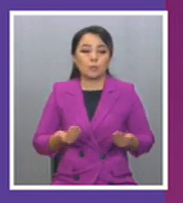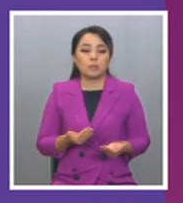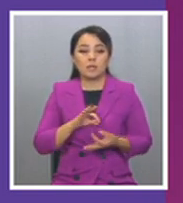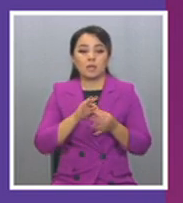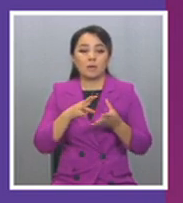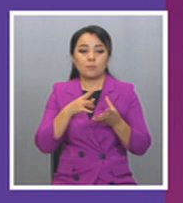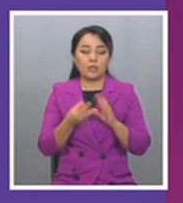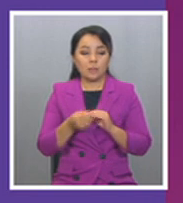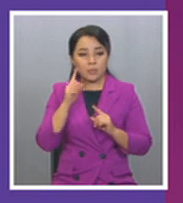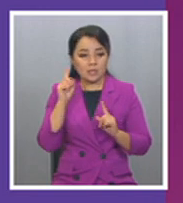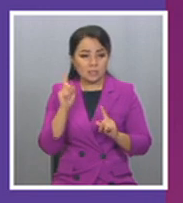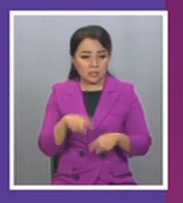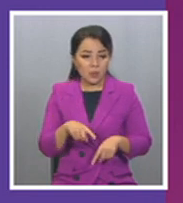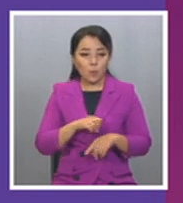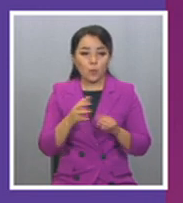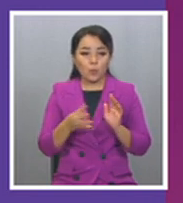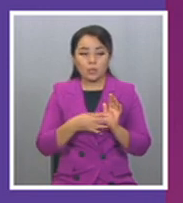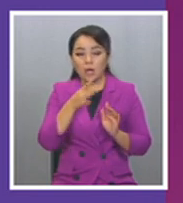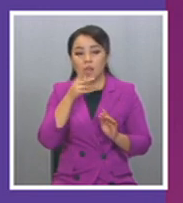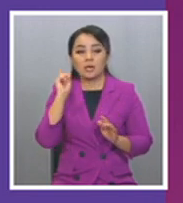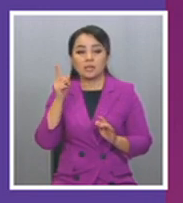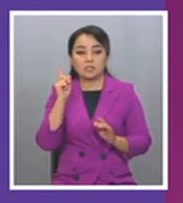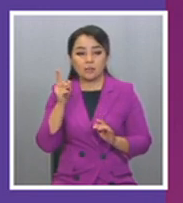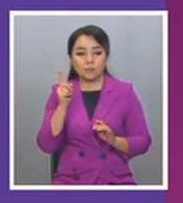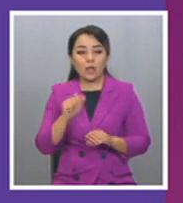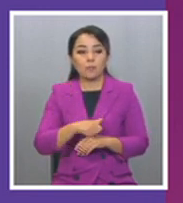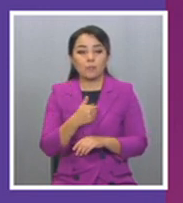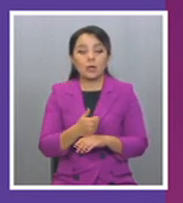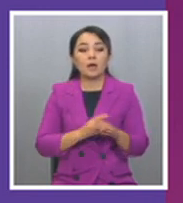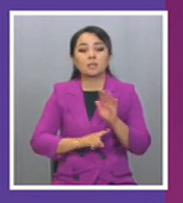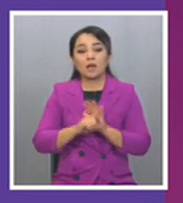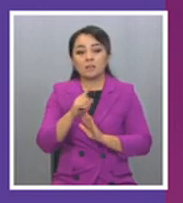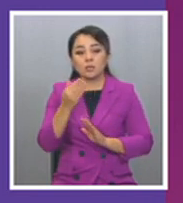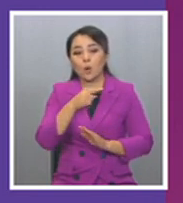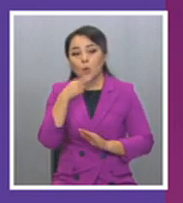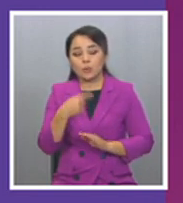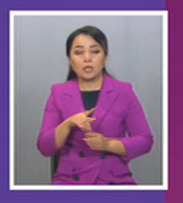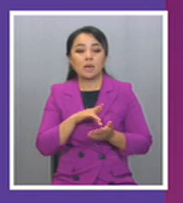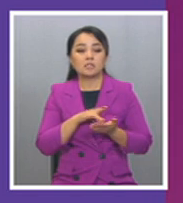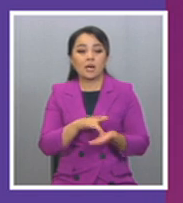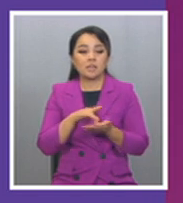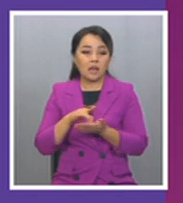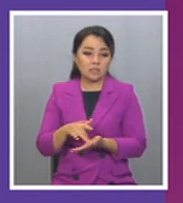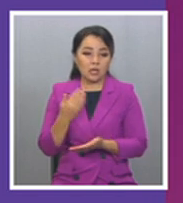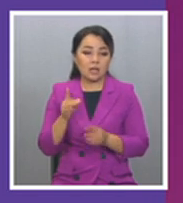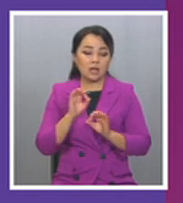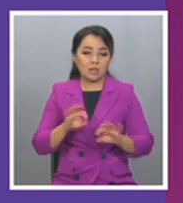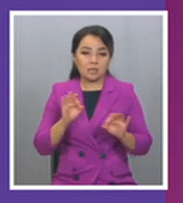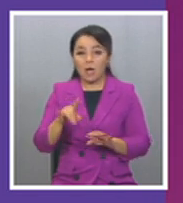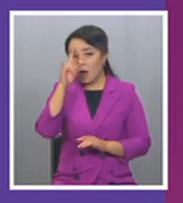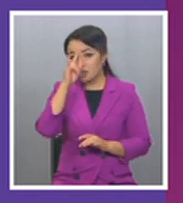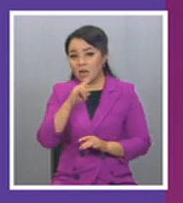білесіз. 19-ші ғасырдың бас кезіндегі орыс саяхатшыларының шығармаларындағы